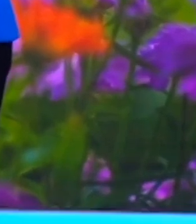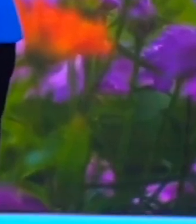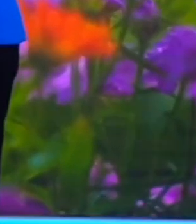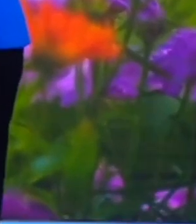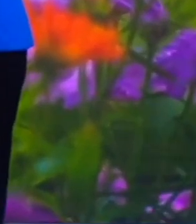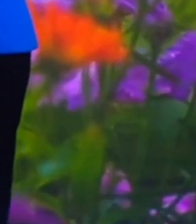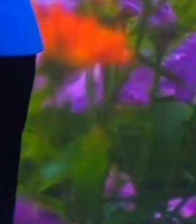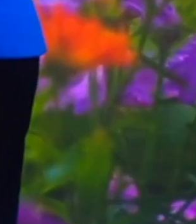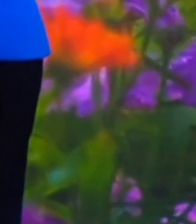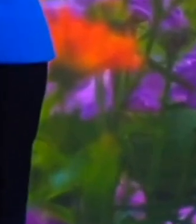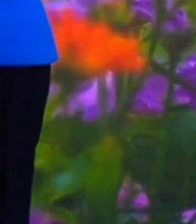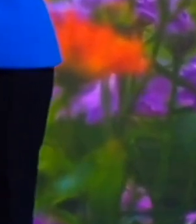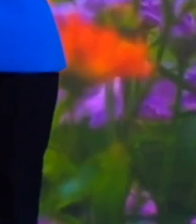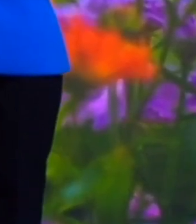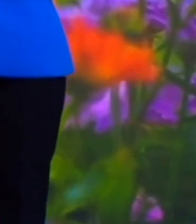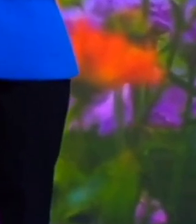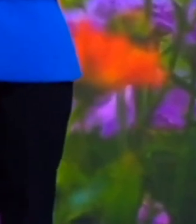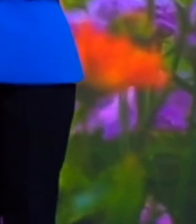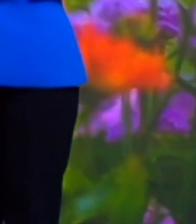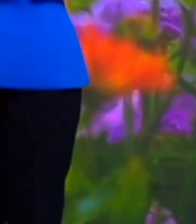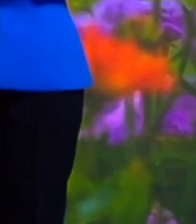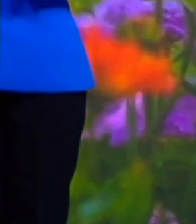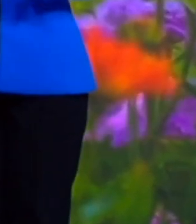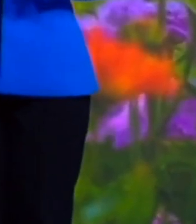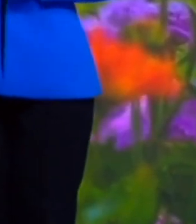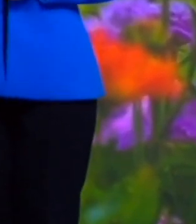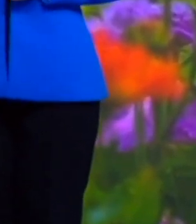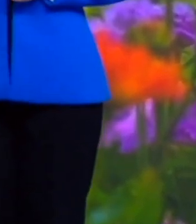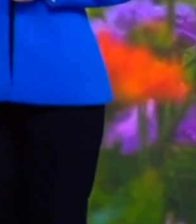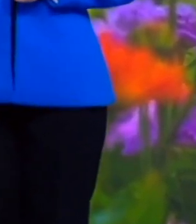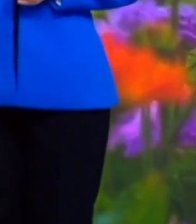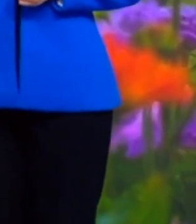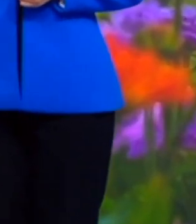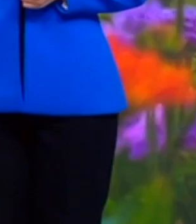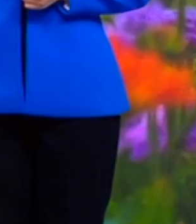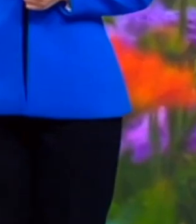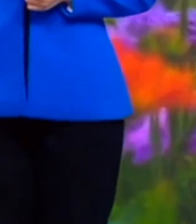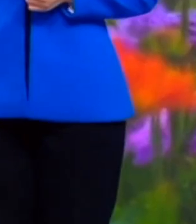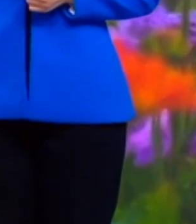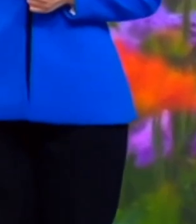жылы. Назарларыңызға рахмет, ауарай құбылса да, көңіл күйіңіз